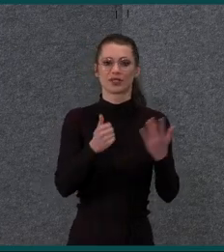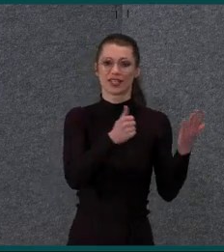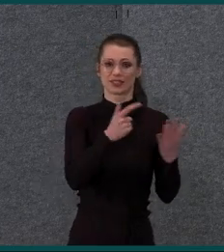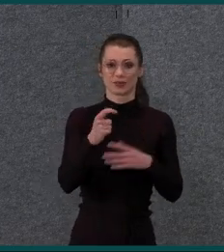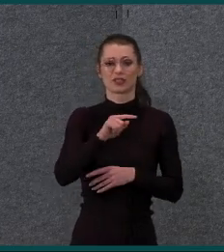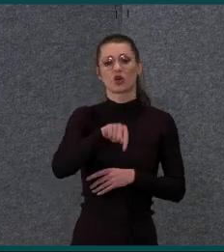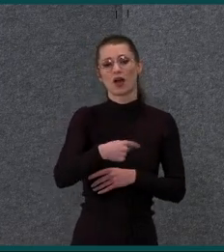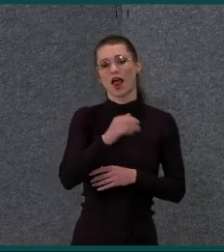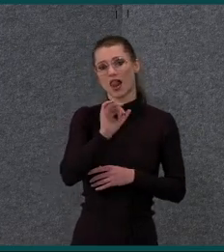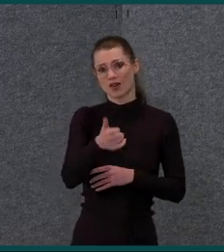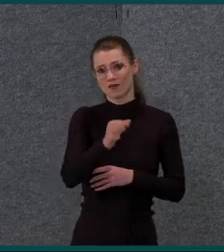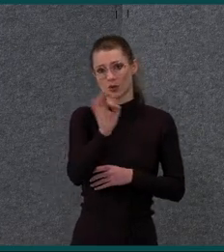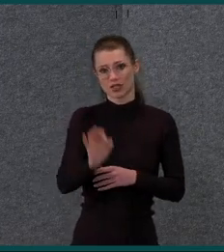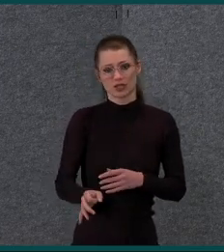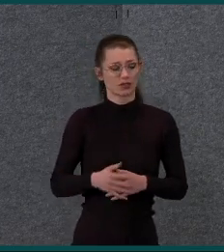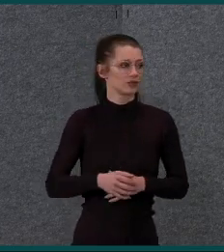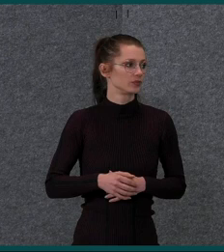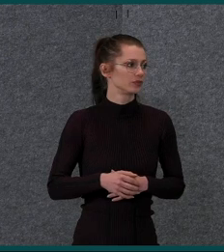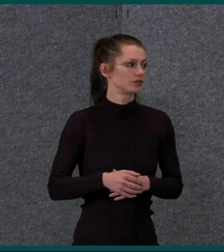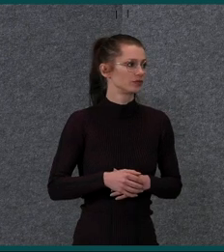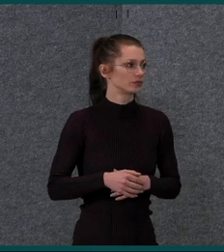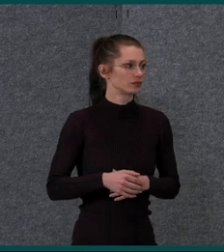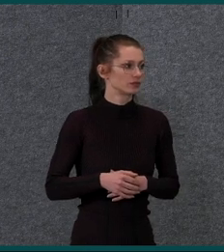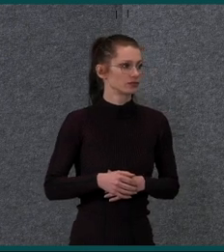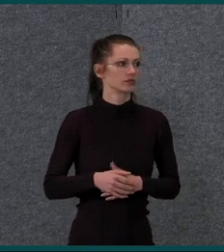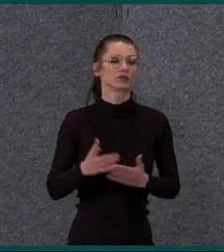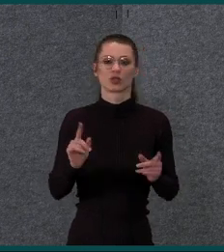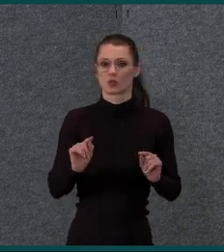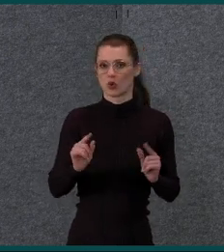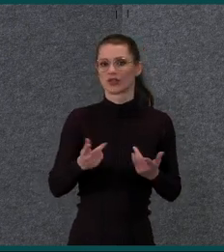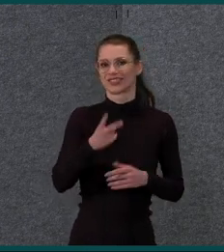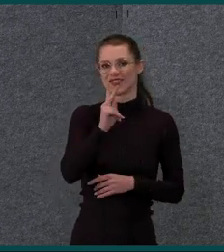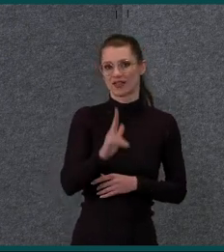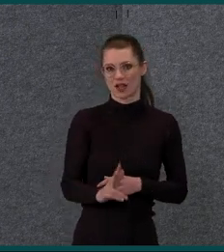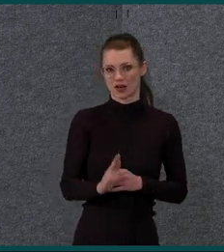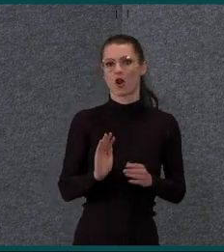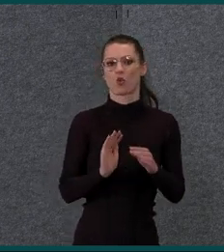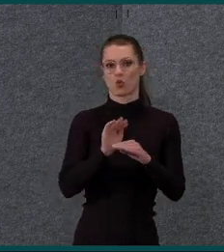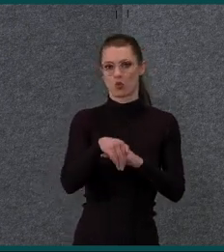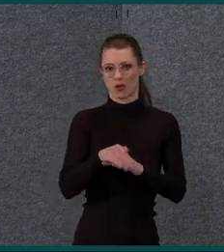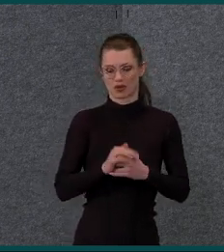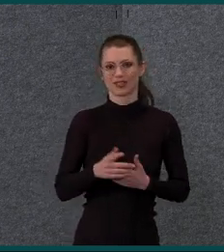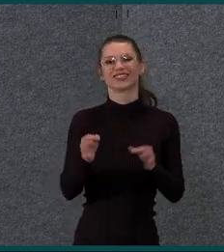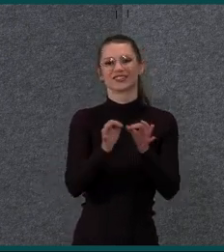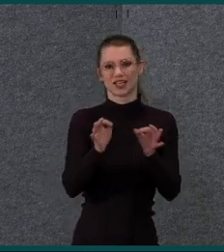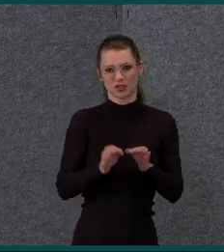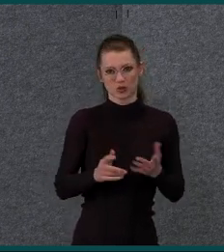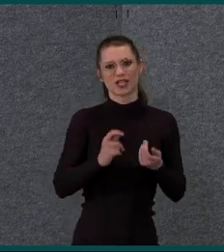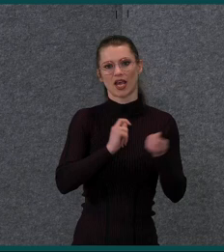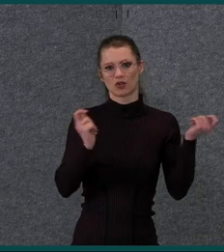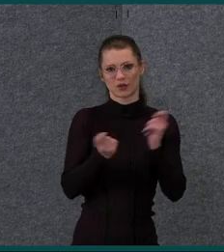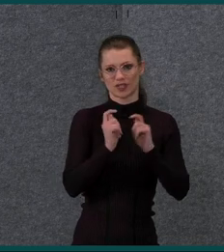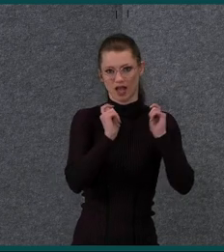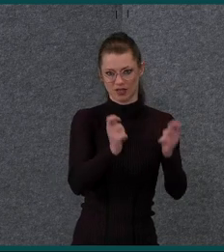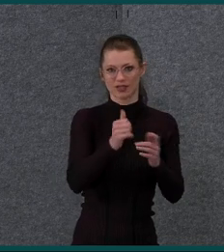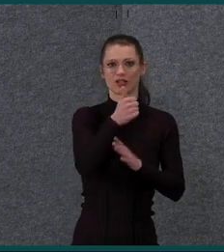76,11%, was diese zwei Drittel deutlich übersteigt. Damit ist der Satzungsänderungsantrag